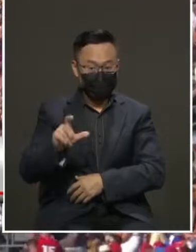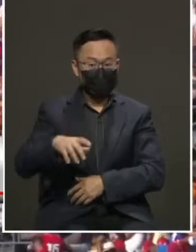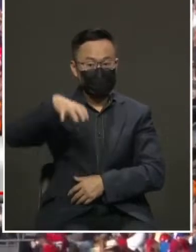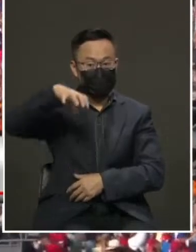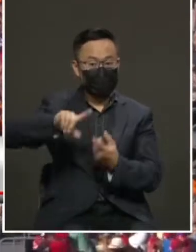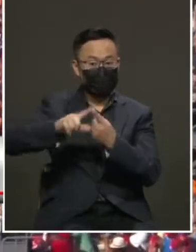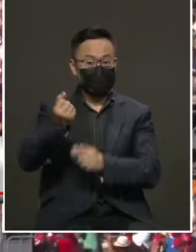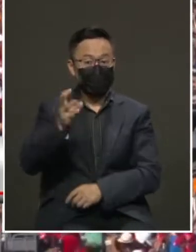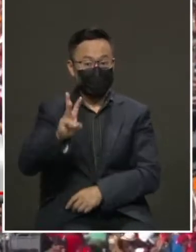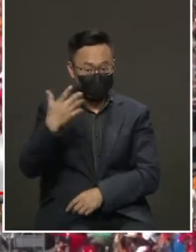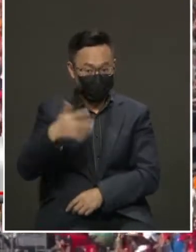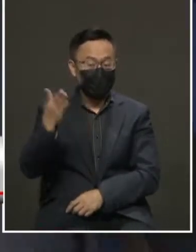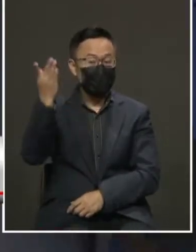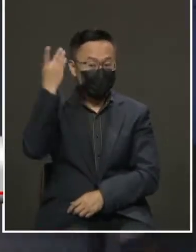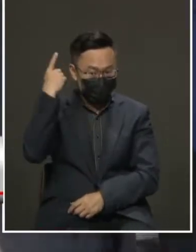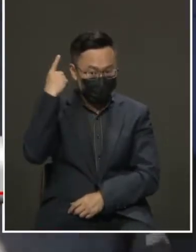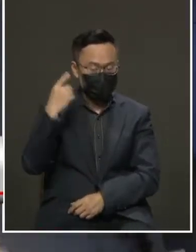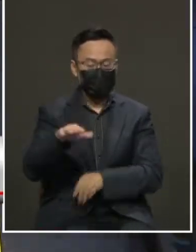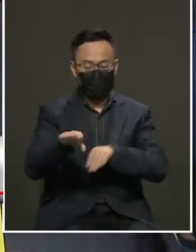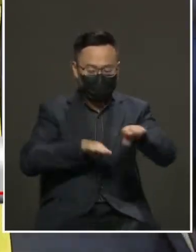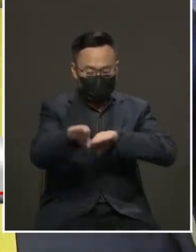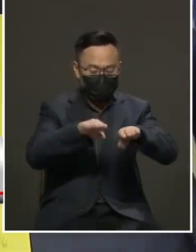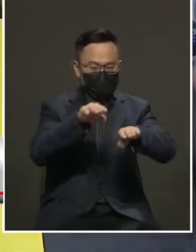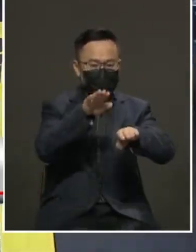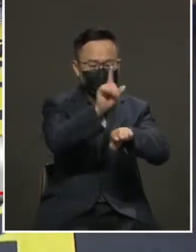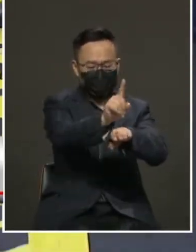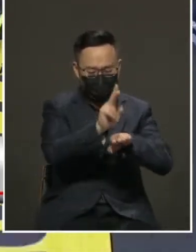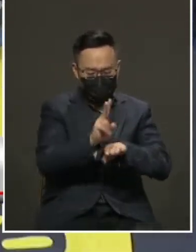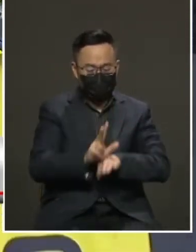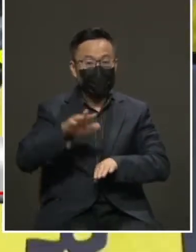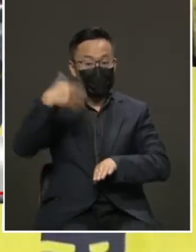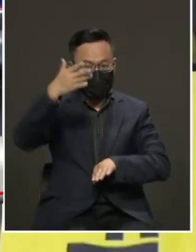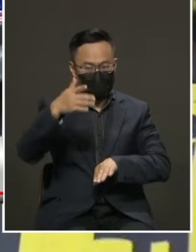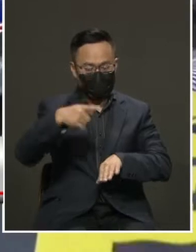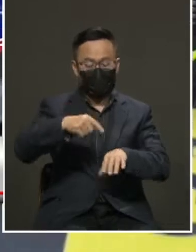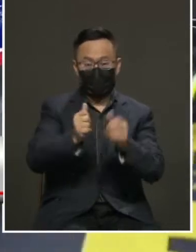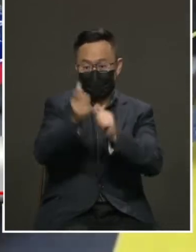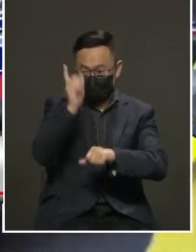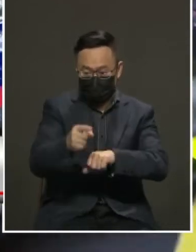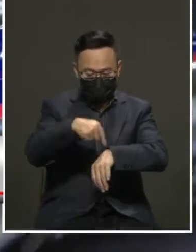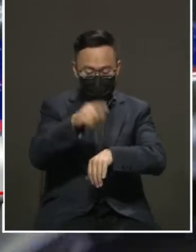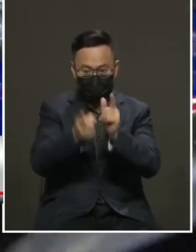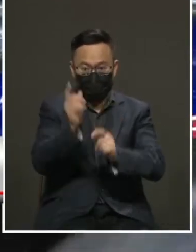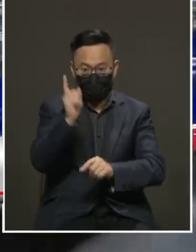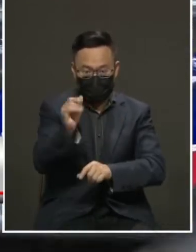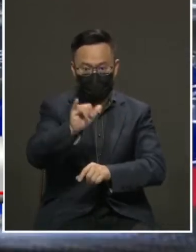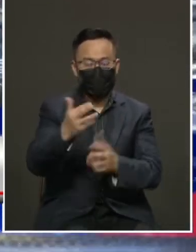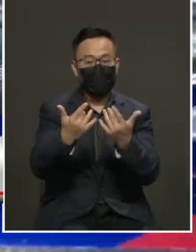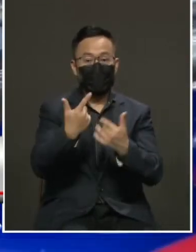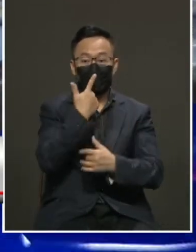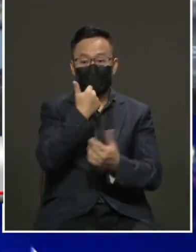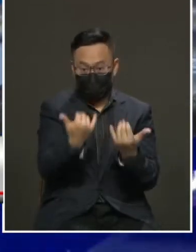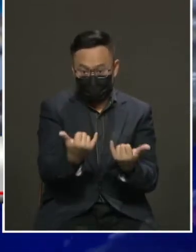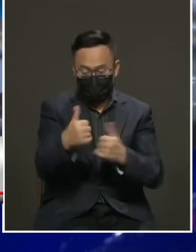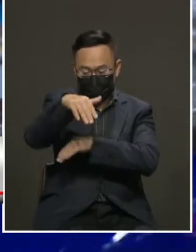านที่ผ่านมาค่ะเป็นการแข่งขันในรอบควอลิฟายเพื่อตำแหน่งโพลโพซิชันซึ่งการควอลิฟายในสนามนี้เนี่ยปรากฏว่าเป็นทางชาร์ลส์เลอแค